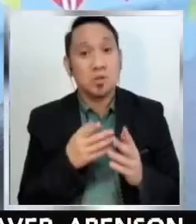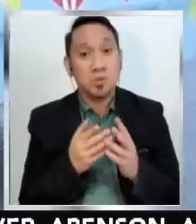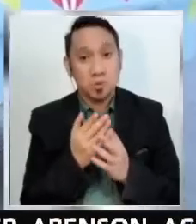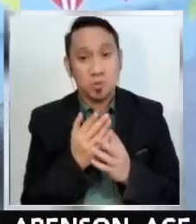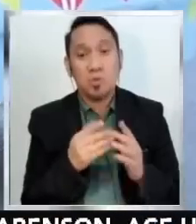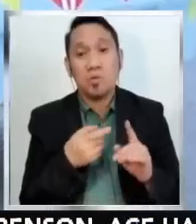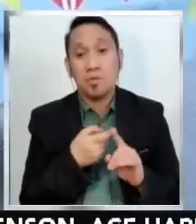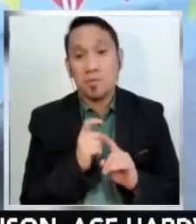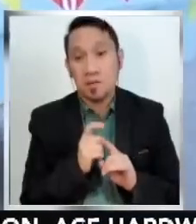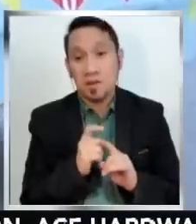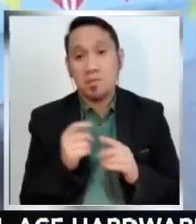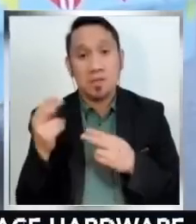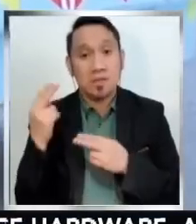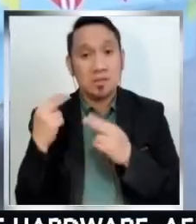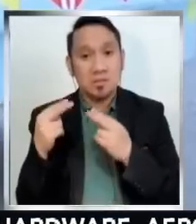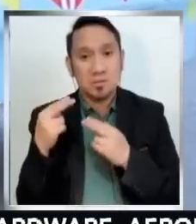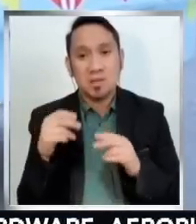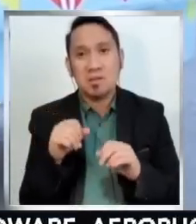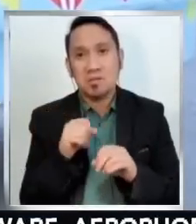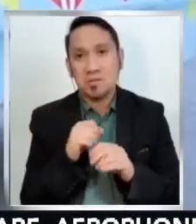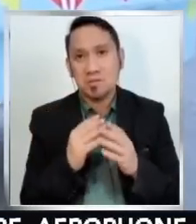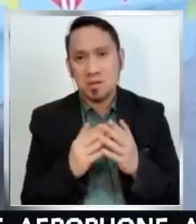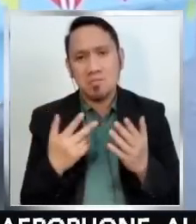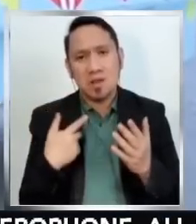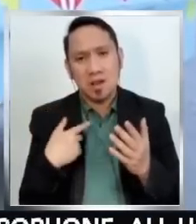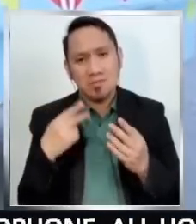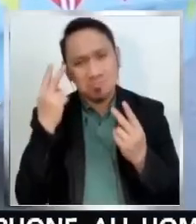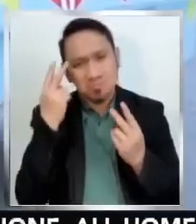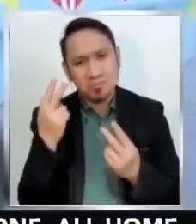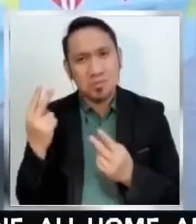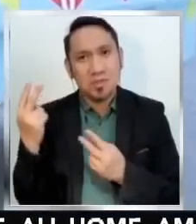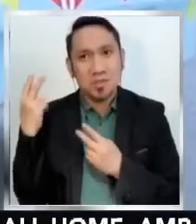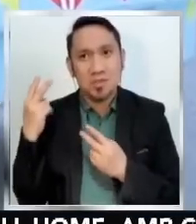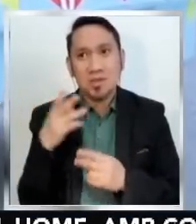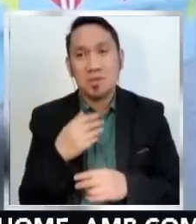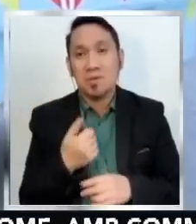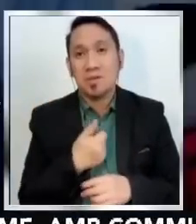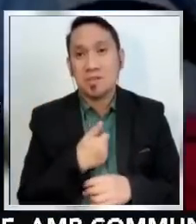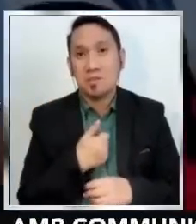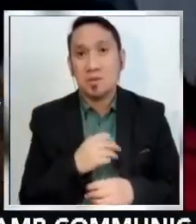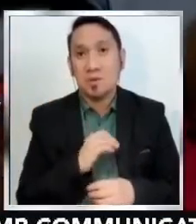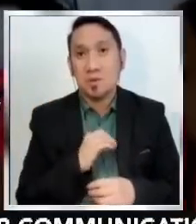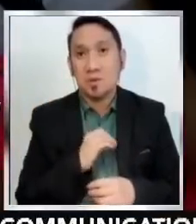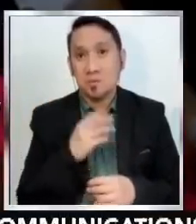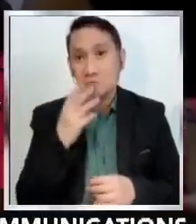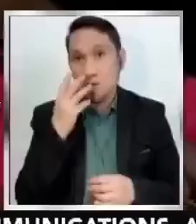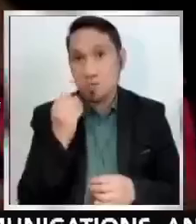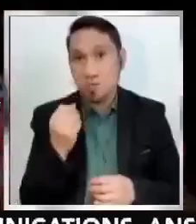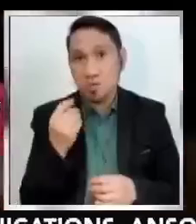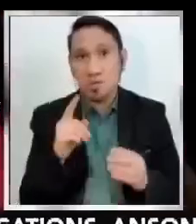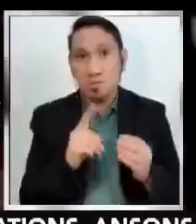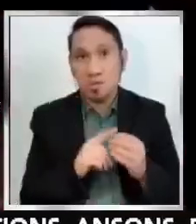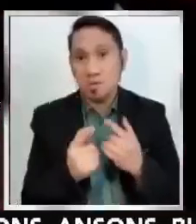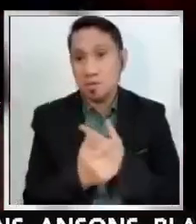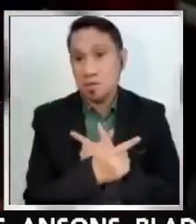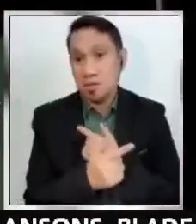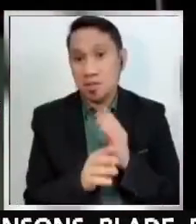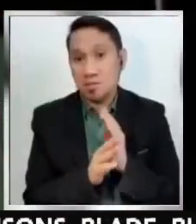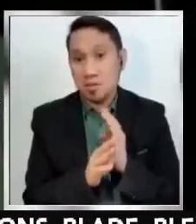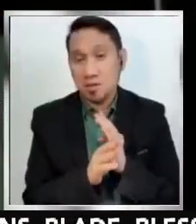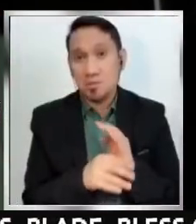Merong nostalgia, may naalala tayo or may sarili tayong mga memories sa love bus. Pero ang paghahatid ng dati nitong